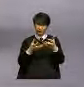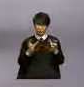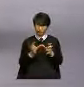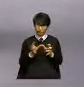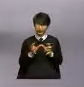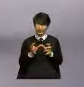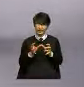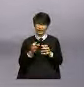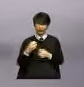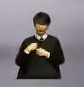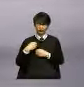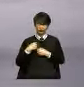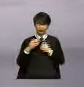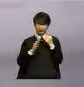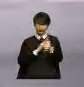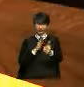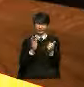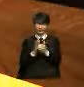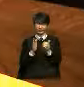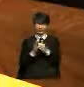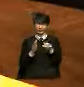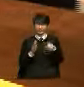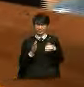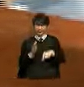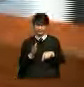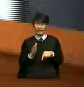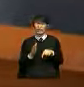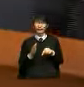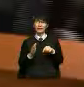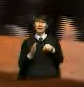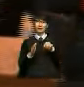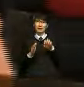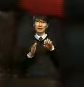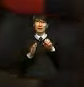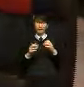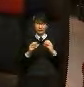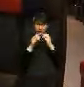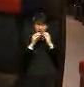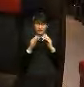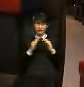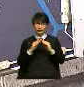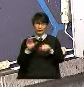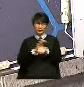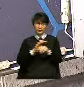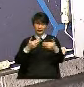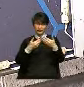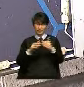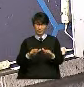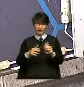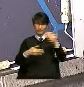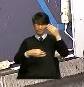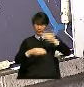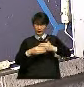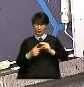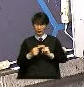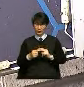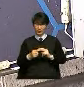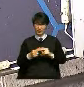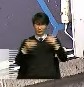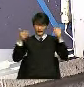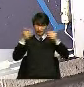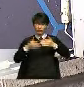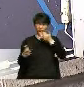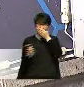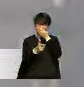복귀했습니다 이날 확진 병사가 다녀간 정보 북 소재의 패스트푸드점 과 피시방은 일시적 회와 집중 소독을